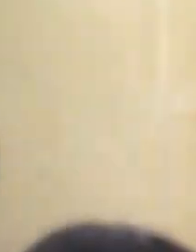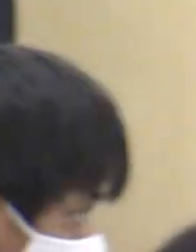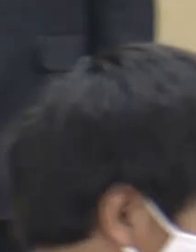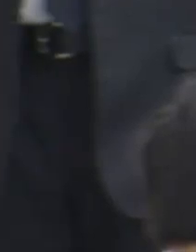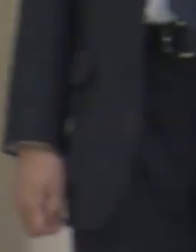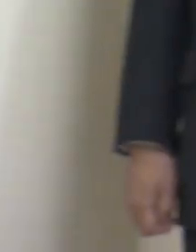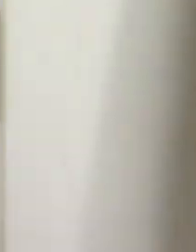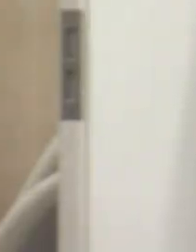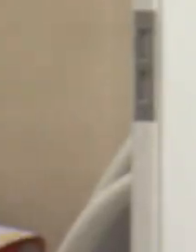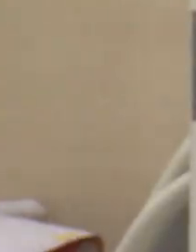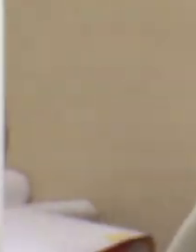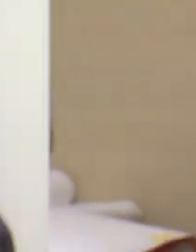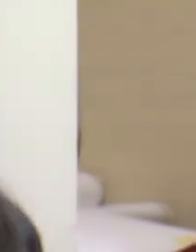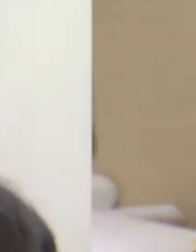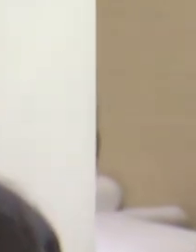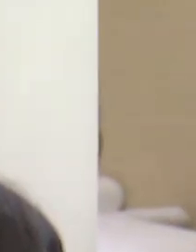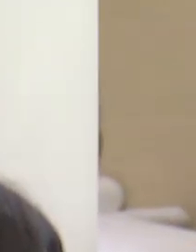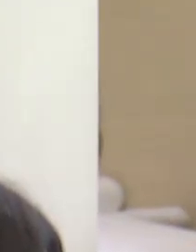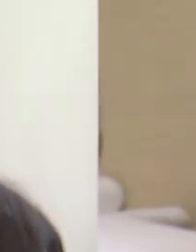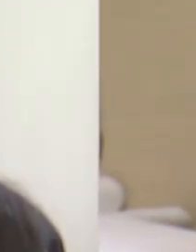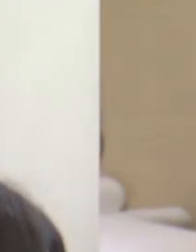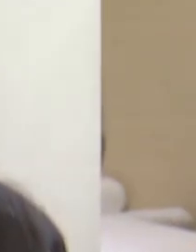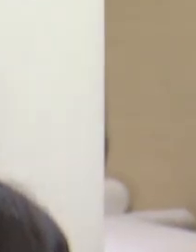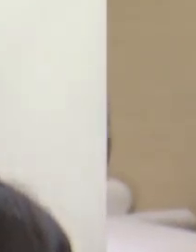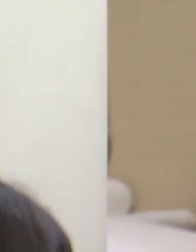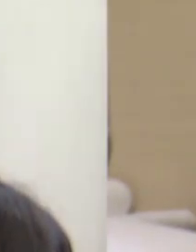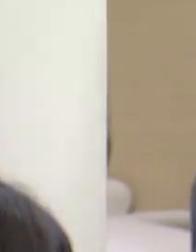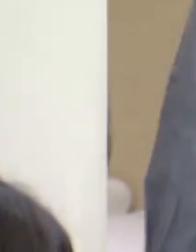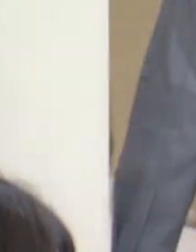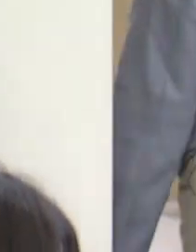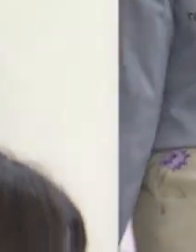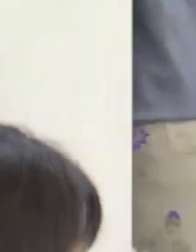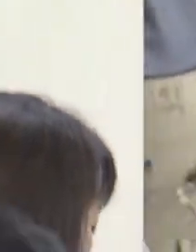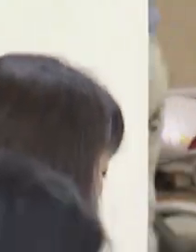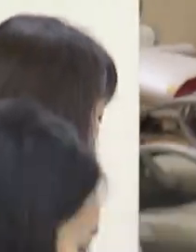会見終了しております。繰り返し申し上げます。記者会見は終了しております。